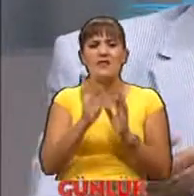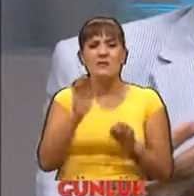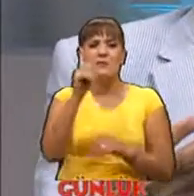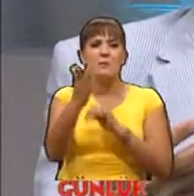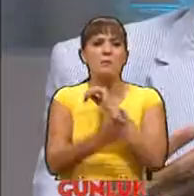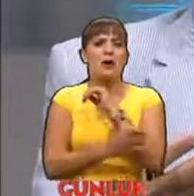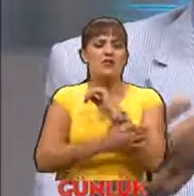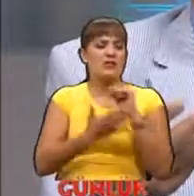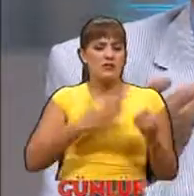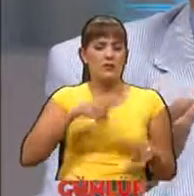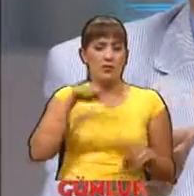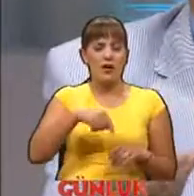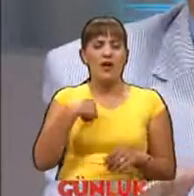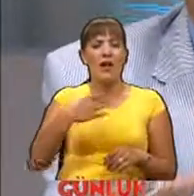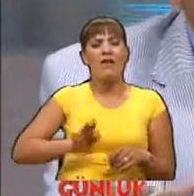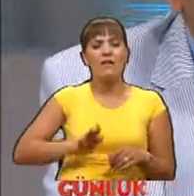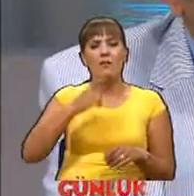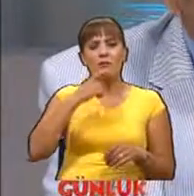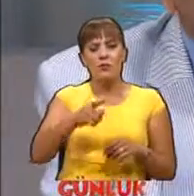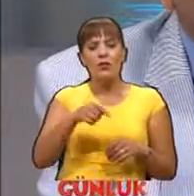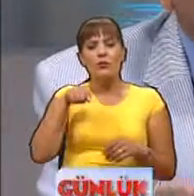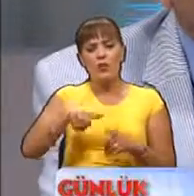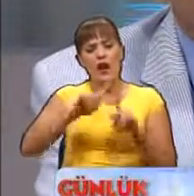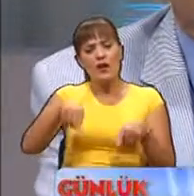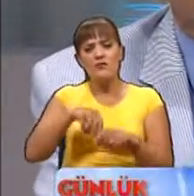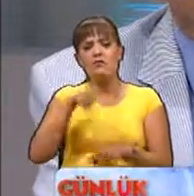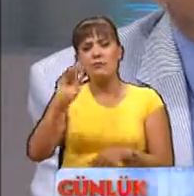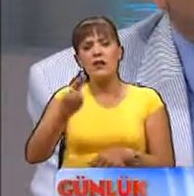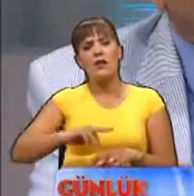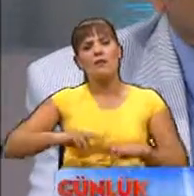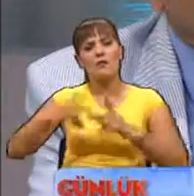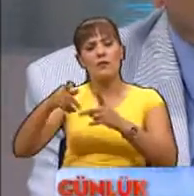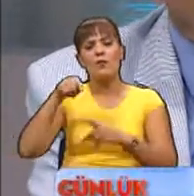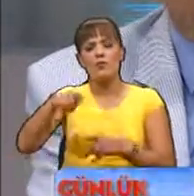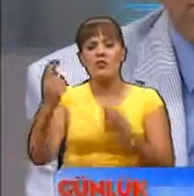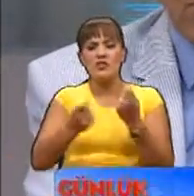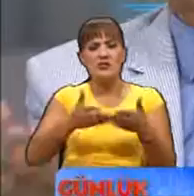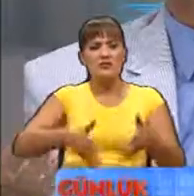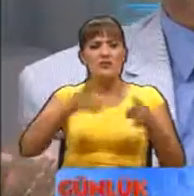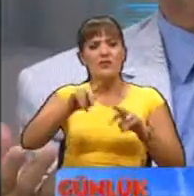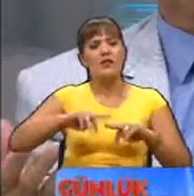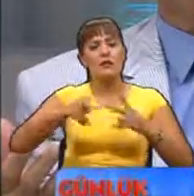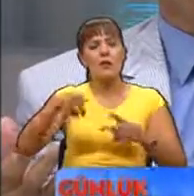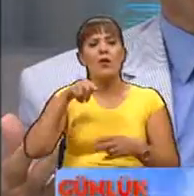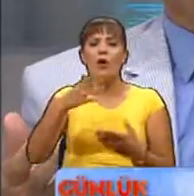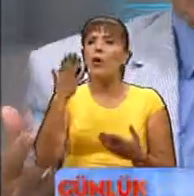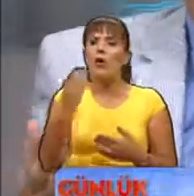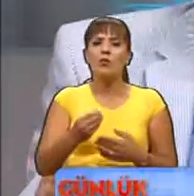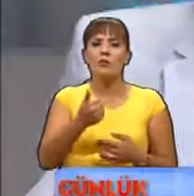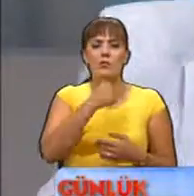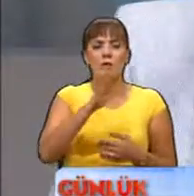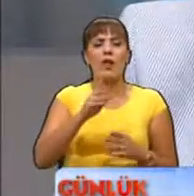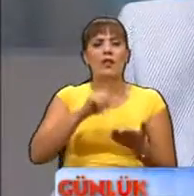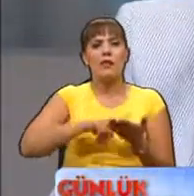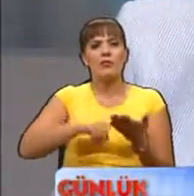bağış, niyeti bağış. Evladım diyor, bu arsayı diyor sana devredeyim, bu işanını sana devredeyim. Olur hayal baba diyor,